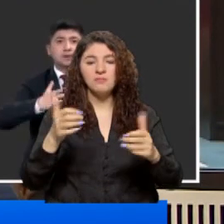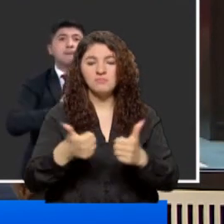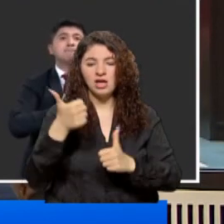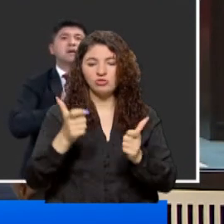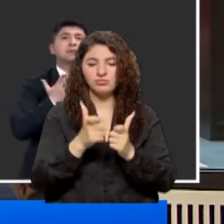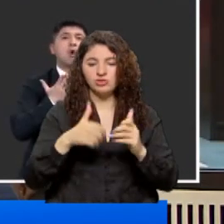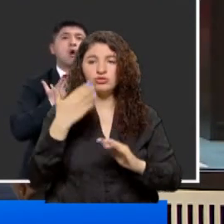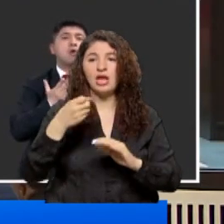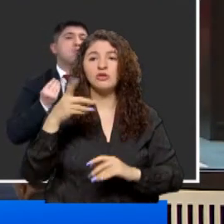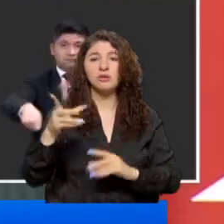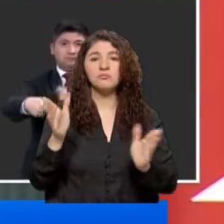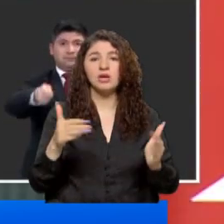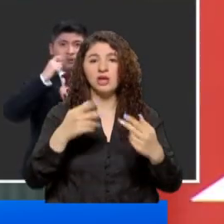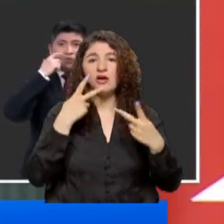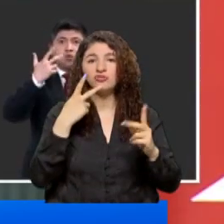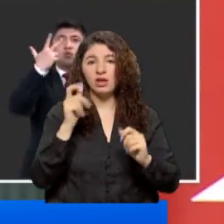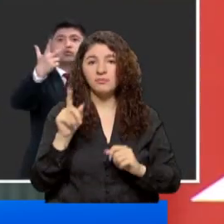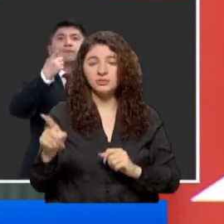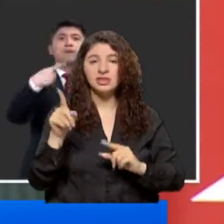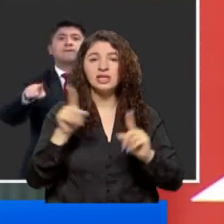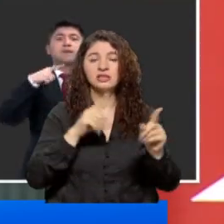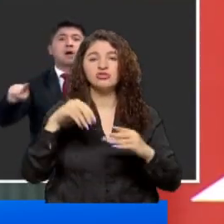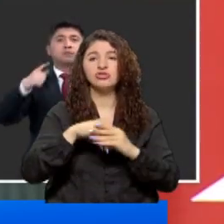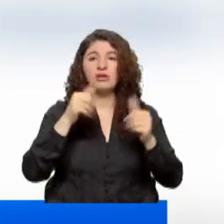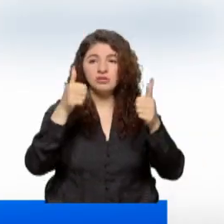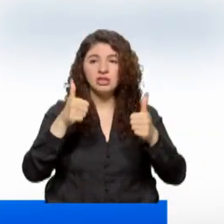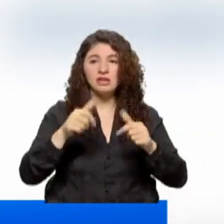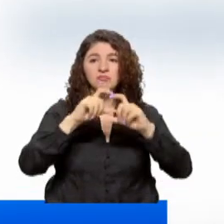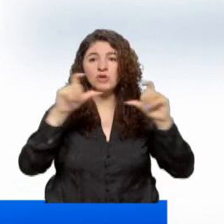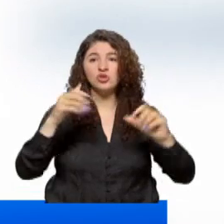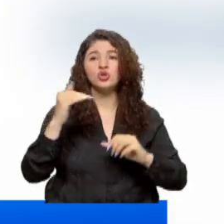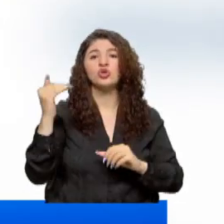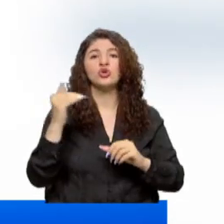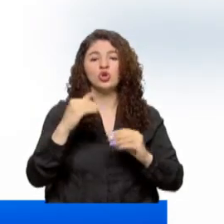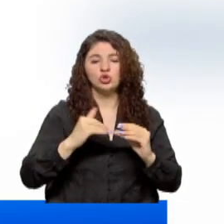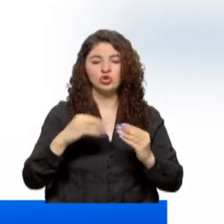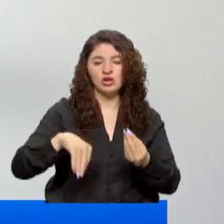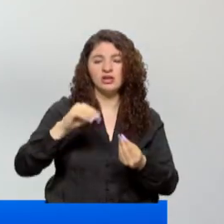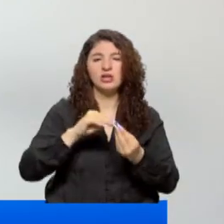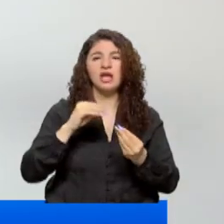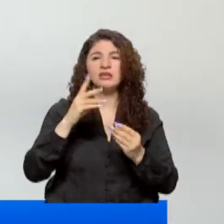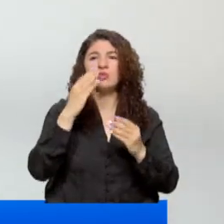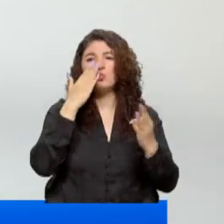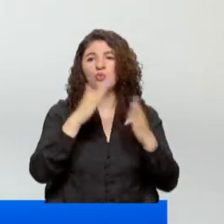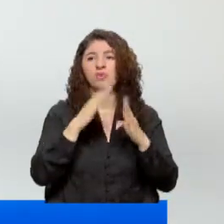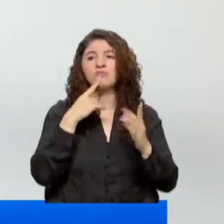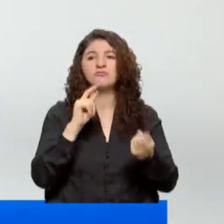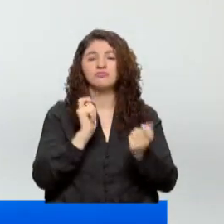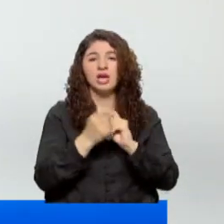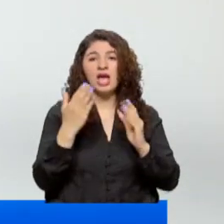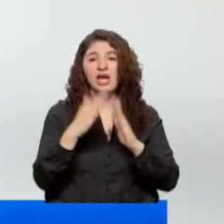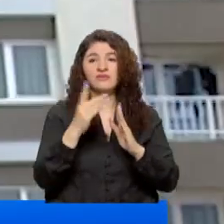toplantısının ardından Erdoğan paketleri açıkladı internetteki ilanları başlığı düşük faizli krediye uygun diye değiştirdim